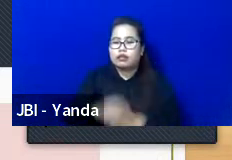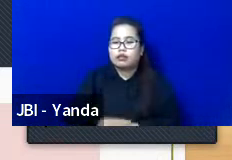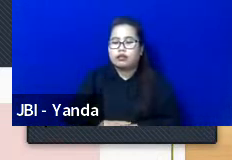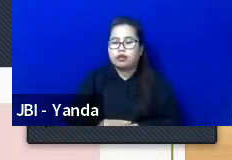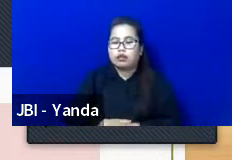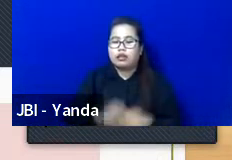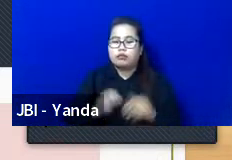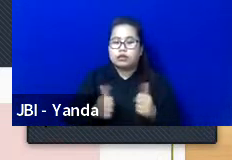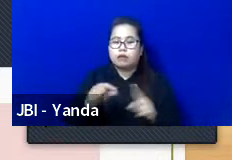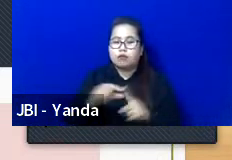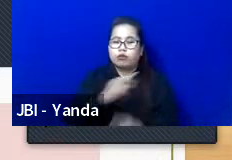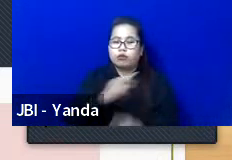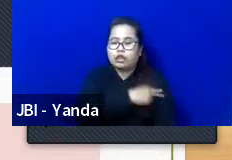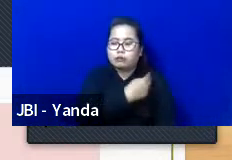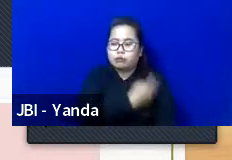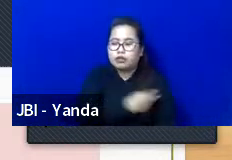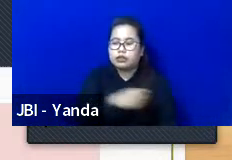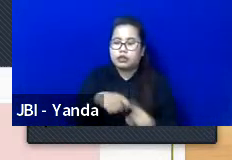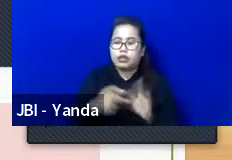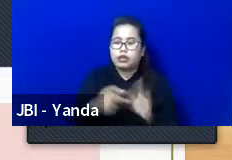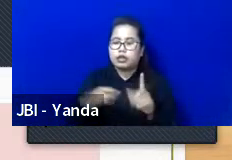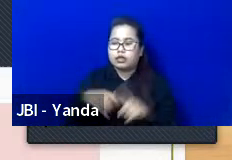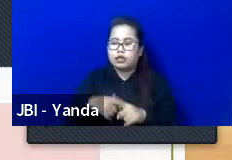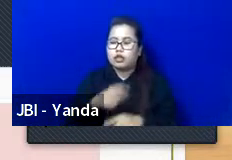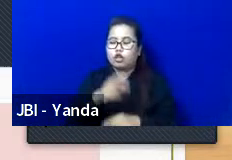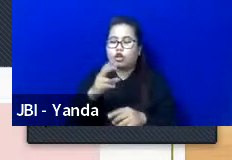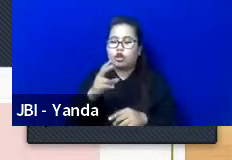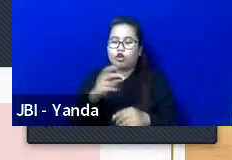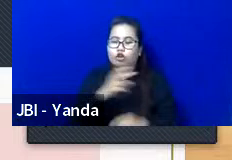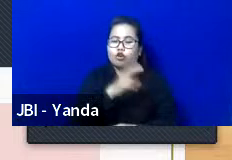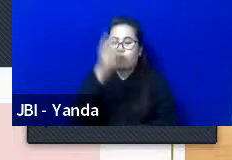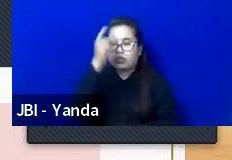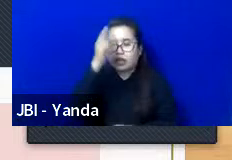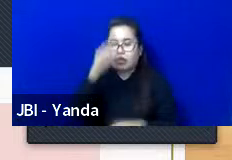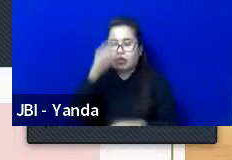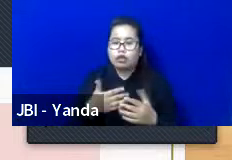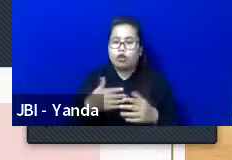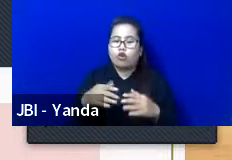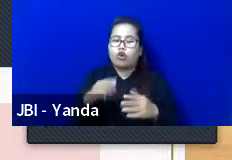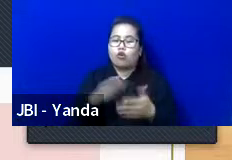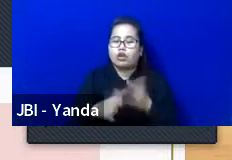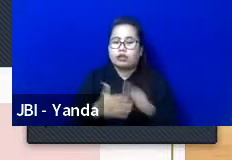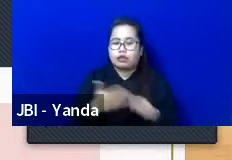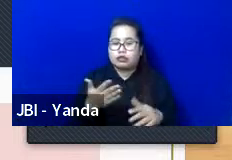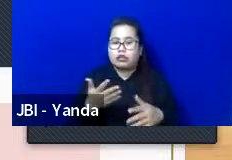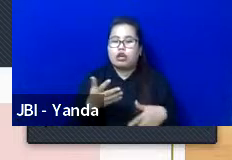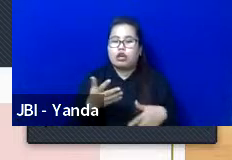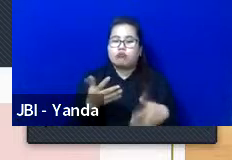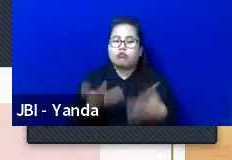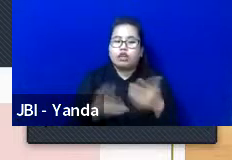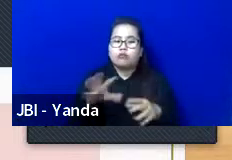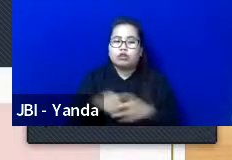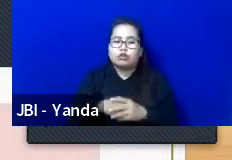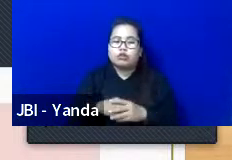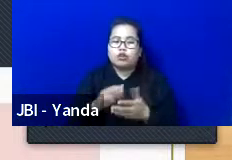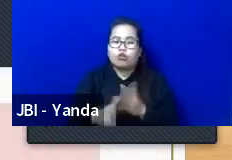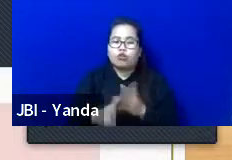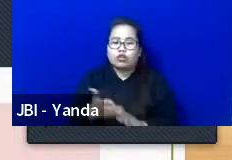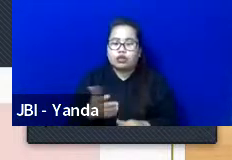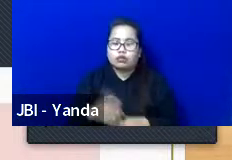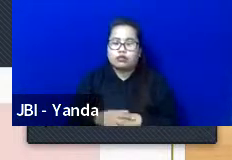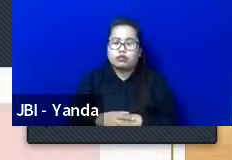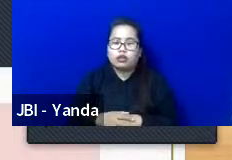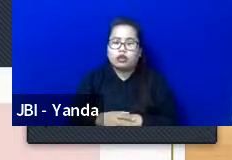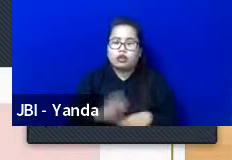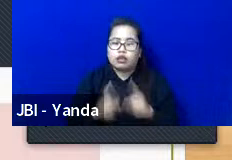puskesmas, klinik, rumah sakit, ya, atau berbasis komunitas. Nah, ini juga nanti masuk ke komunitas. Kemudian